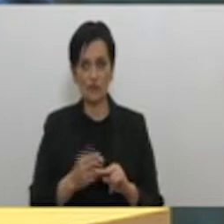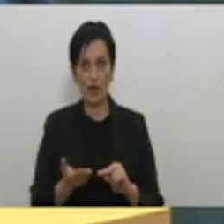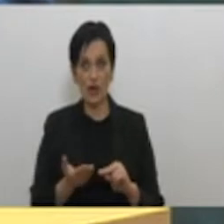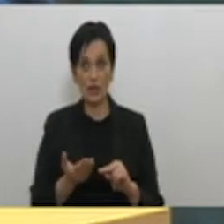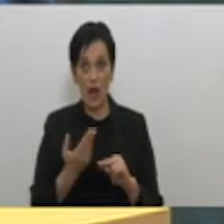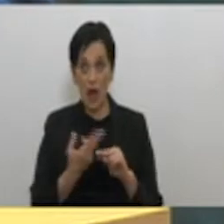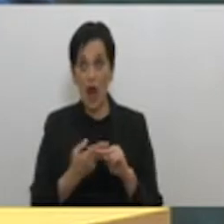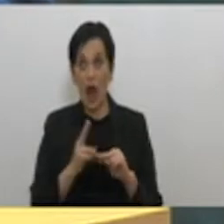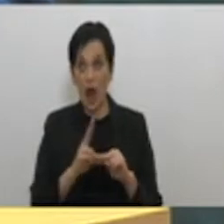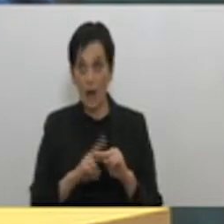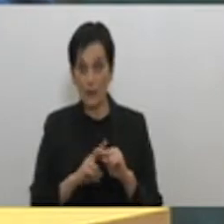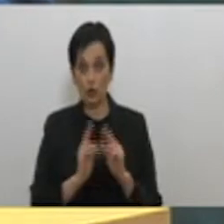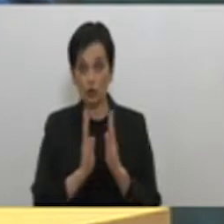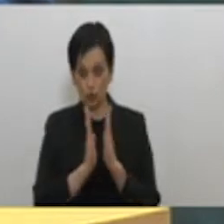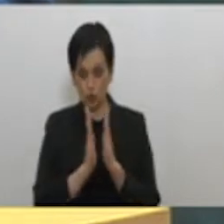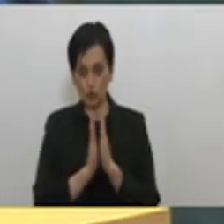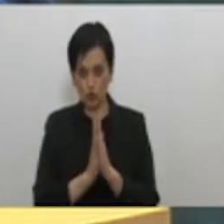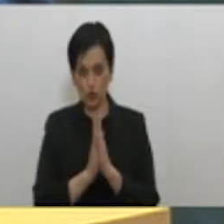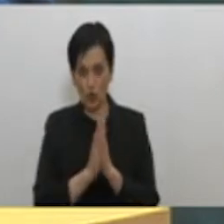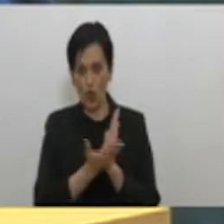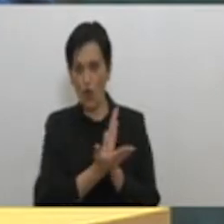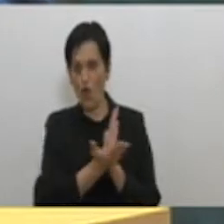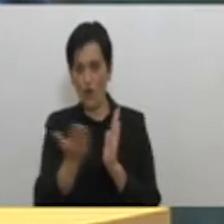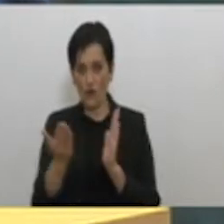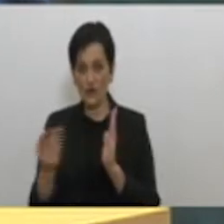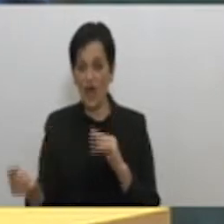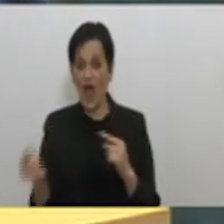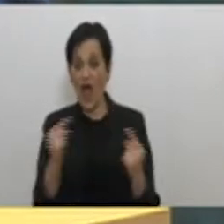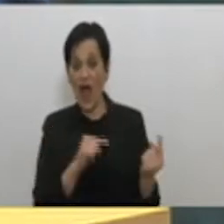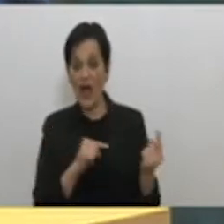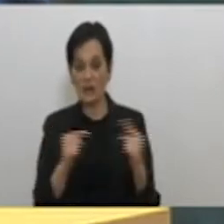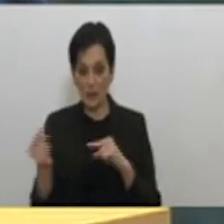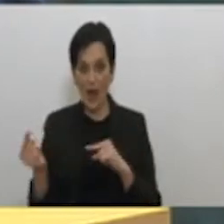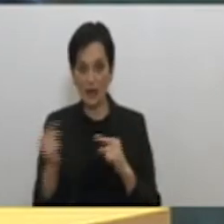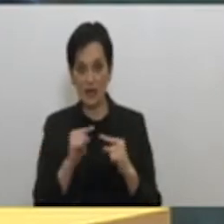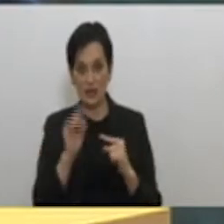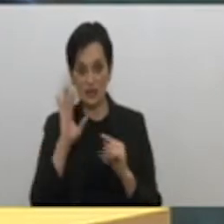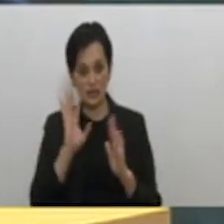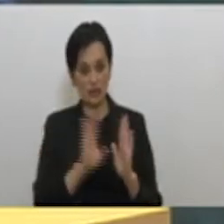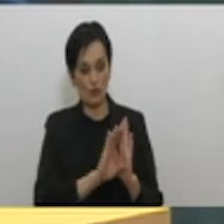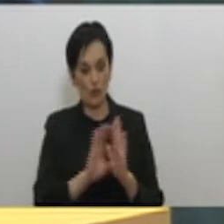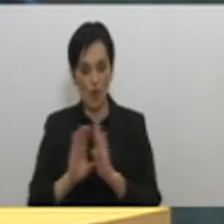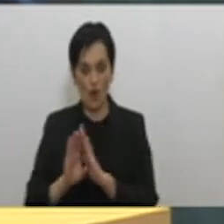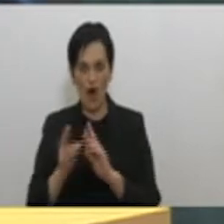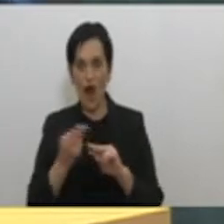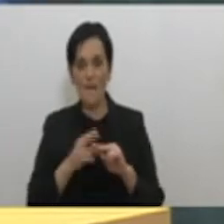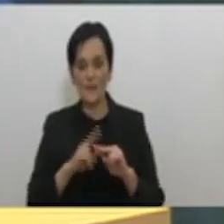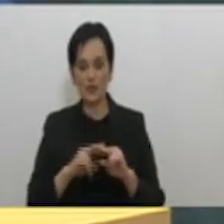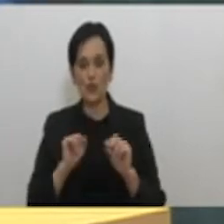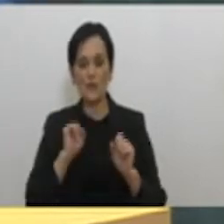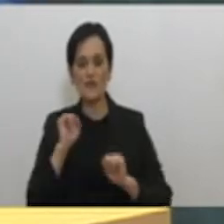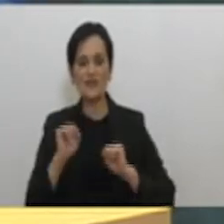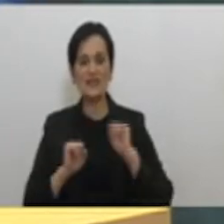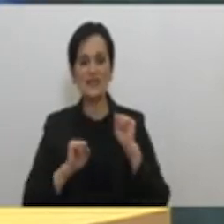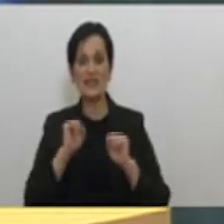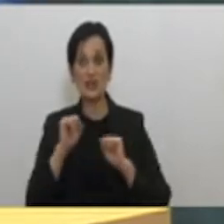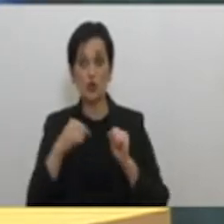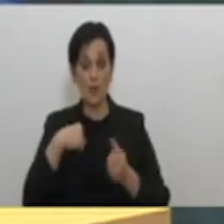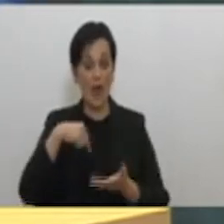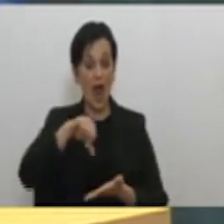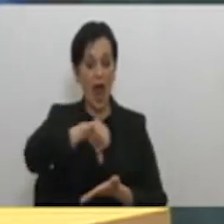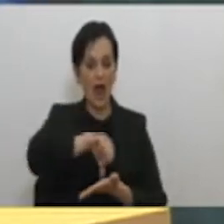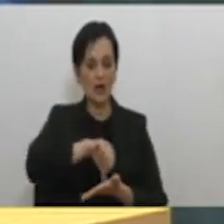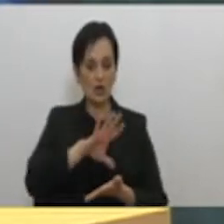ამიტომ ძალიან გთხოვთ რა ყველას, რომ ერთმანეთს გაუწიეთ ანგარიში. და ამიტომ ვცდილობ, რომ არ გამოვიდე. კიდე ერთხელ